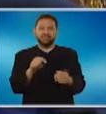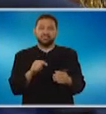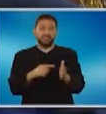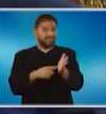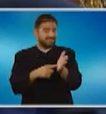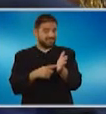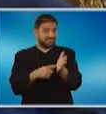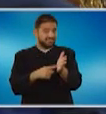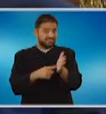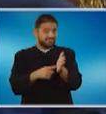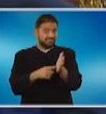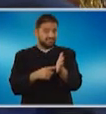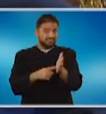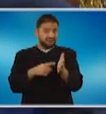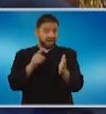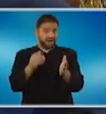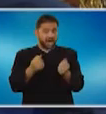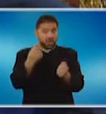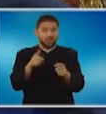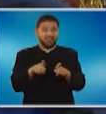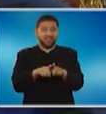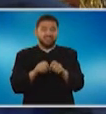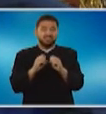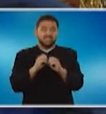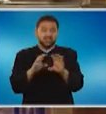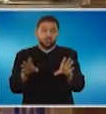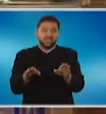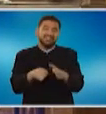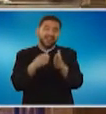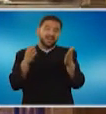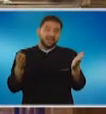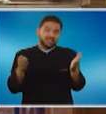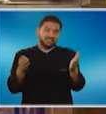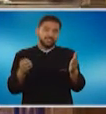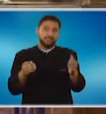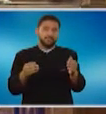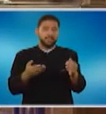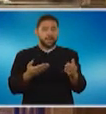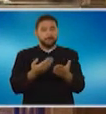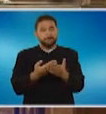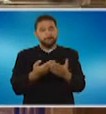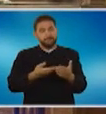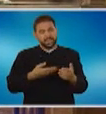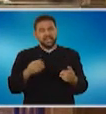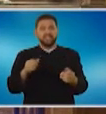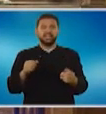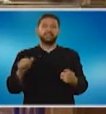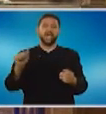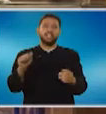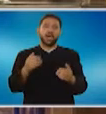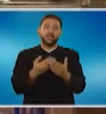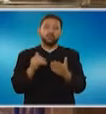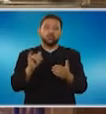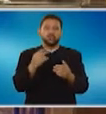caracter deformativ al cărții. Rezum puțin pentru cei care ne urmăresc ceea ce a spus până acum,